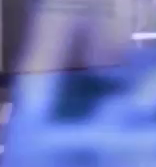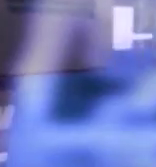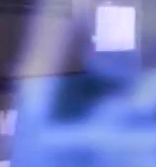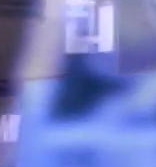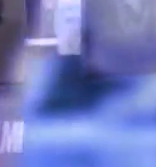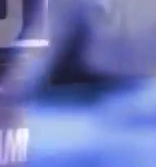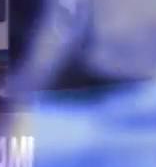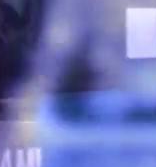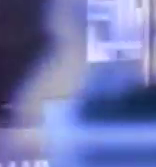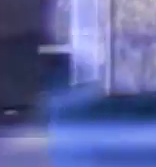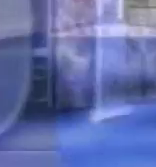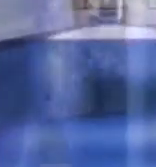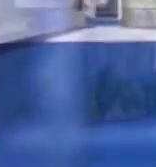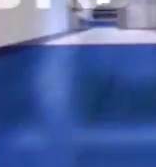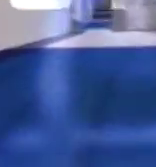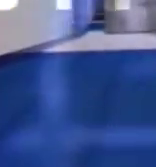Дякую.